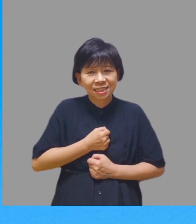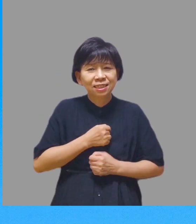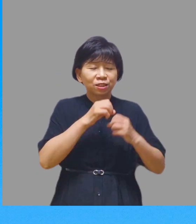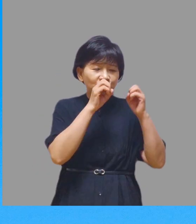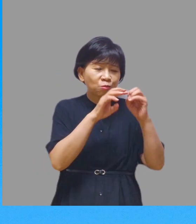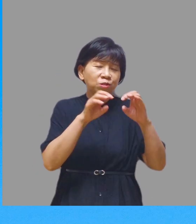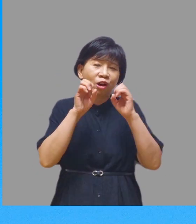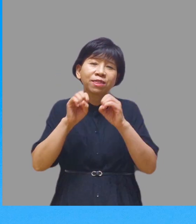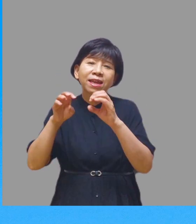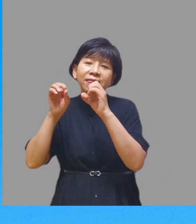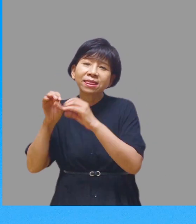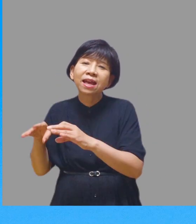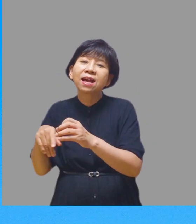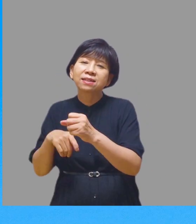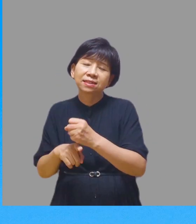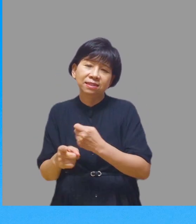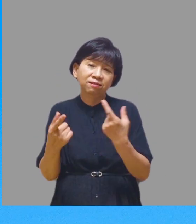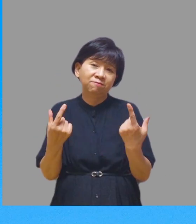전했다.